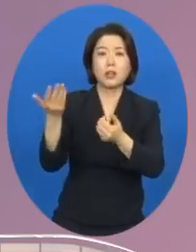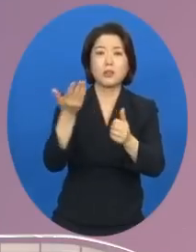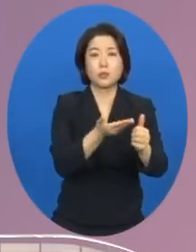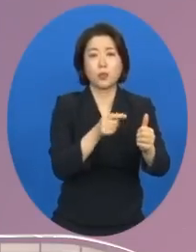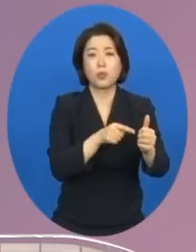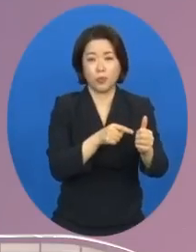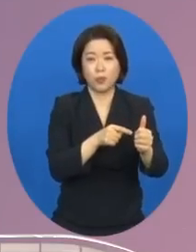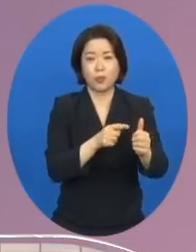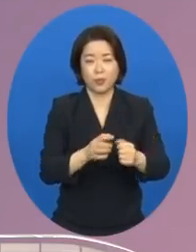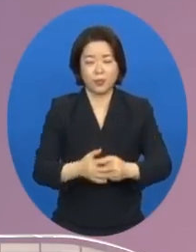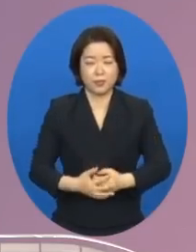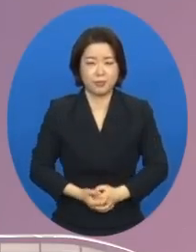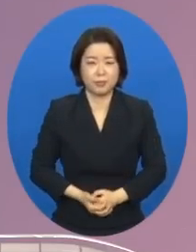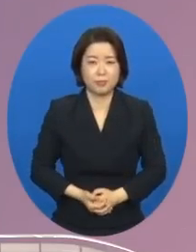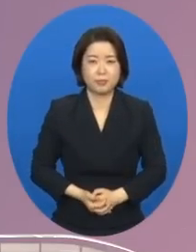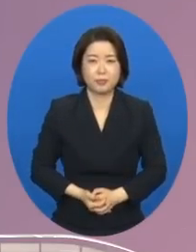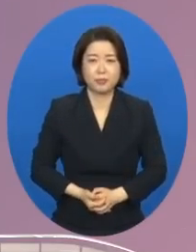받았습니다.